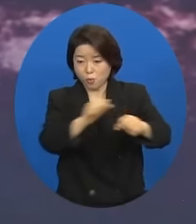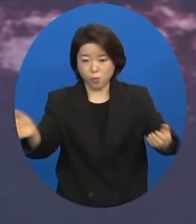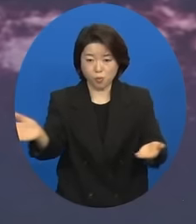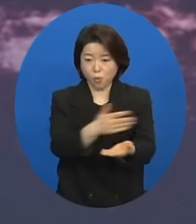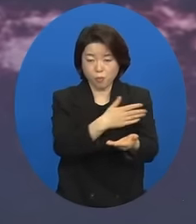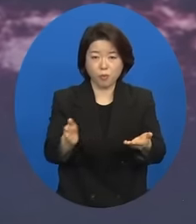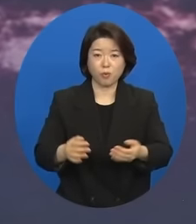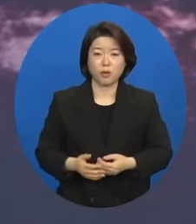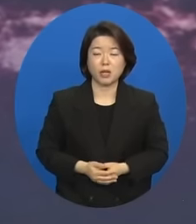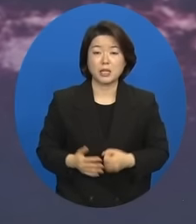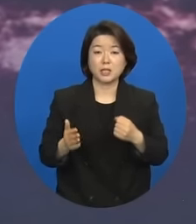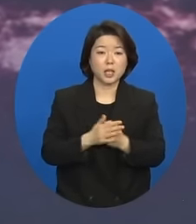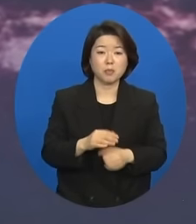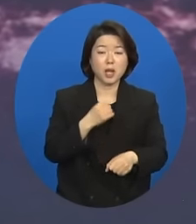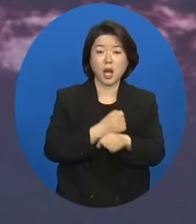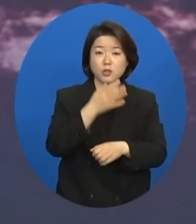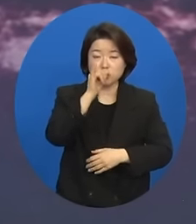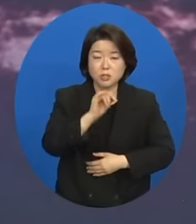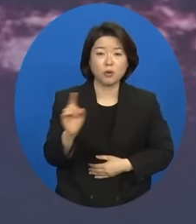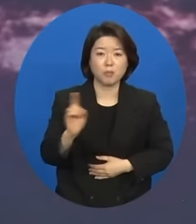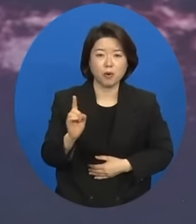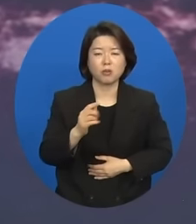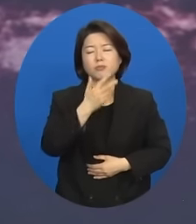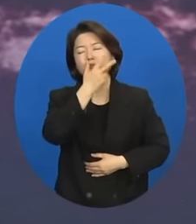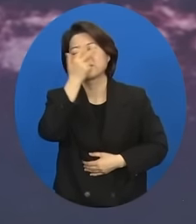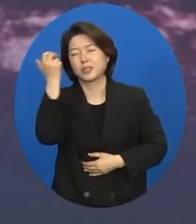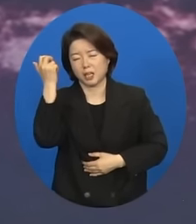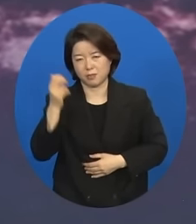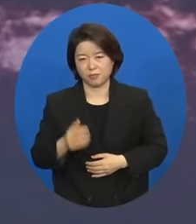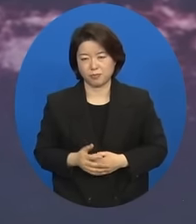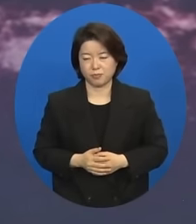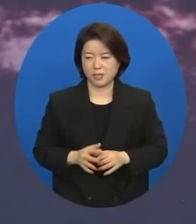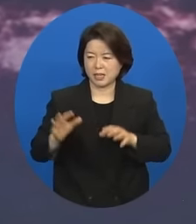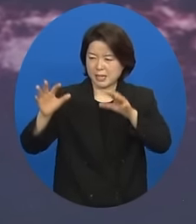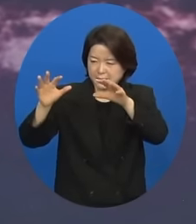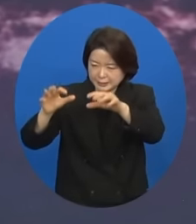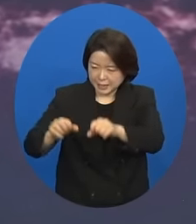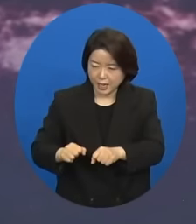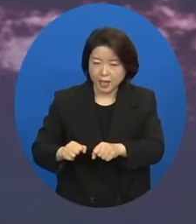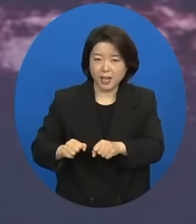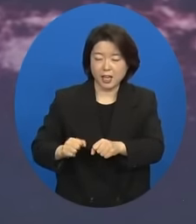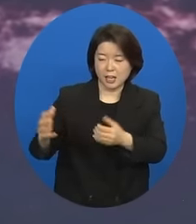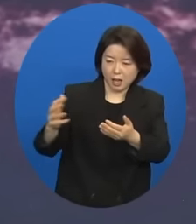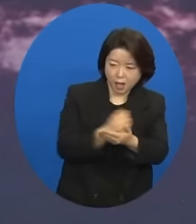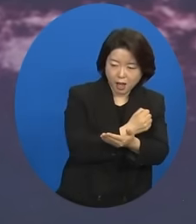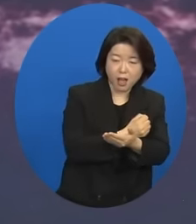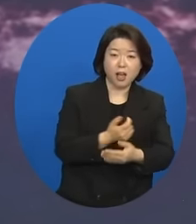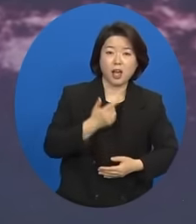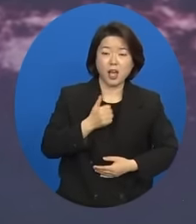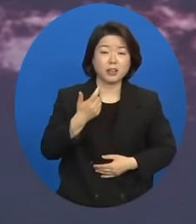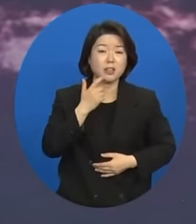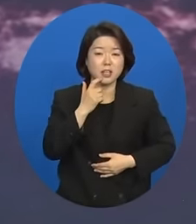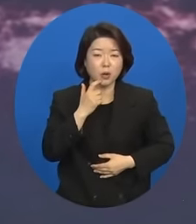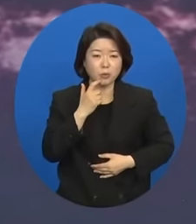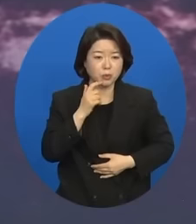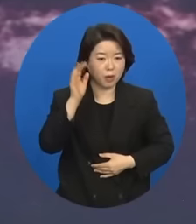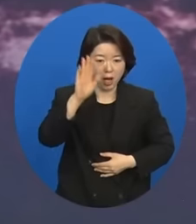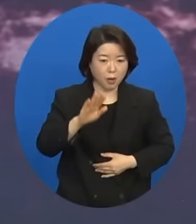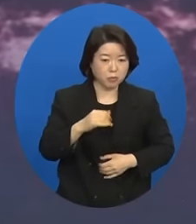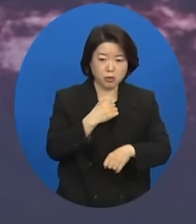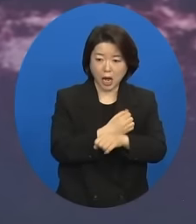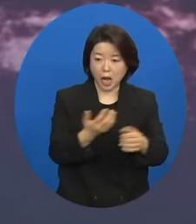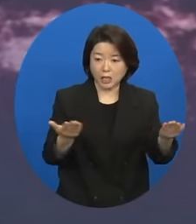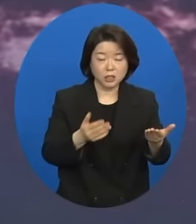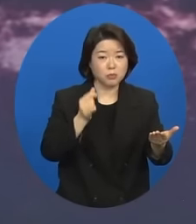하는 거예요 자는 거죠 그렇게 움켜지고 빼앗는 자 약업 할 수 있는게 없으니까요 뭘 하냐면 눈을